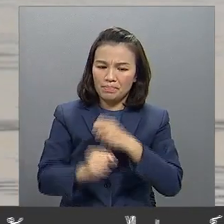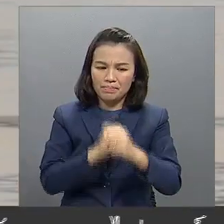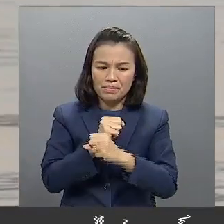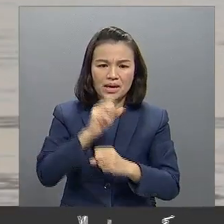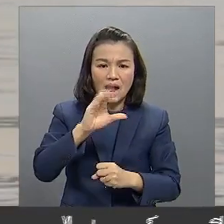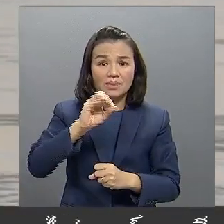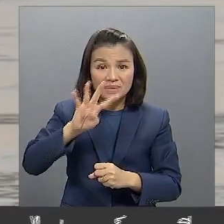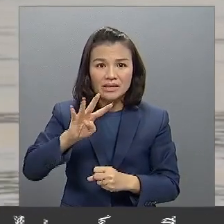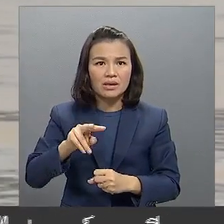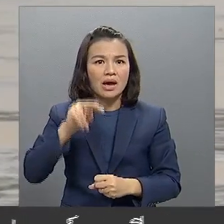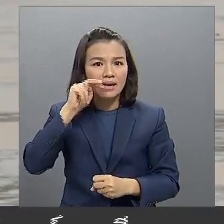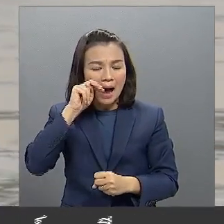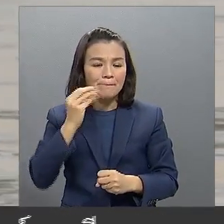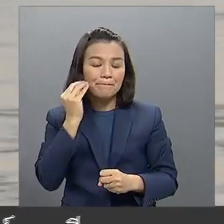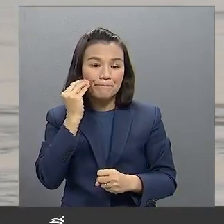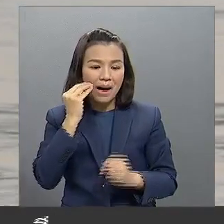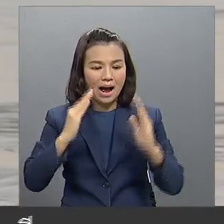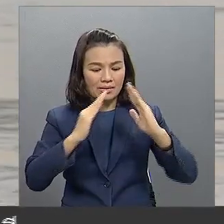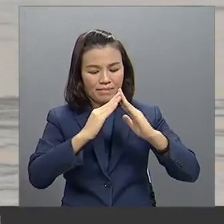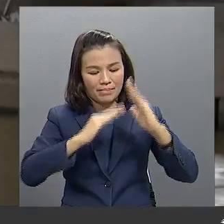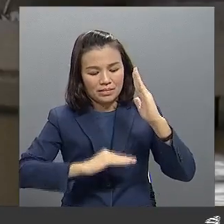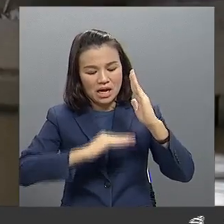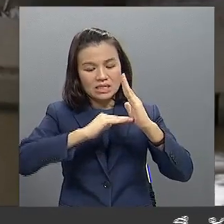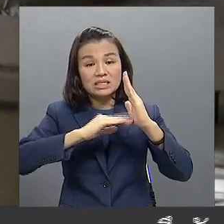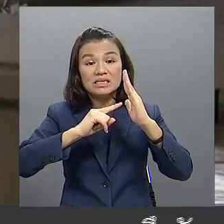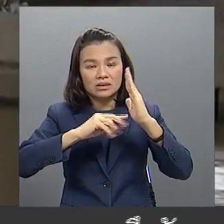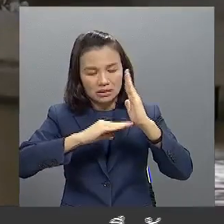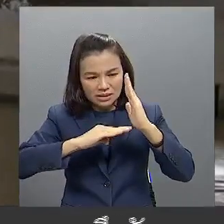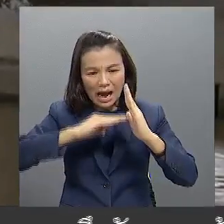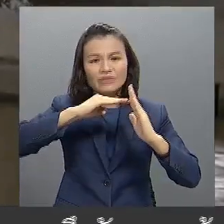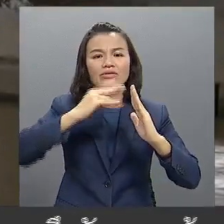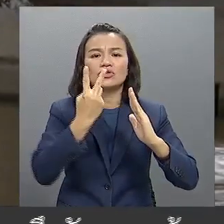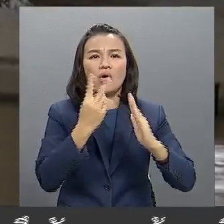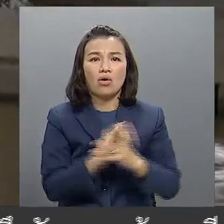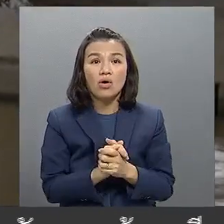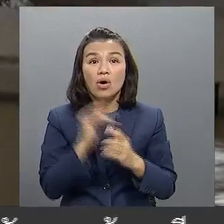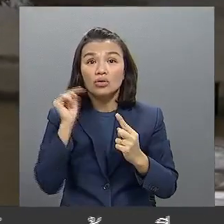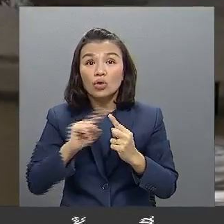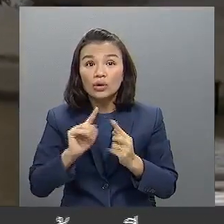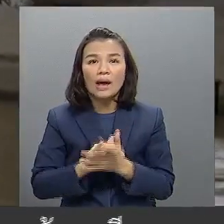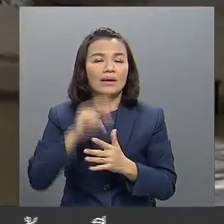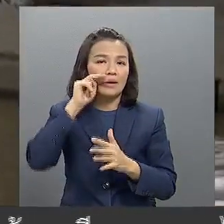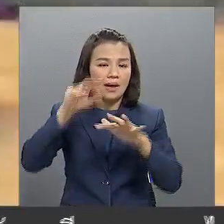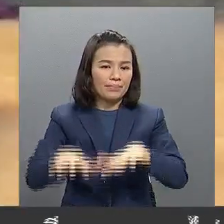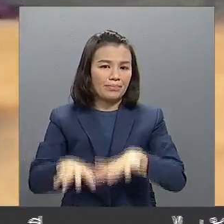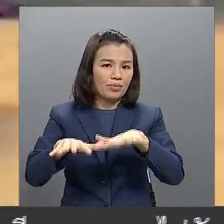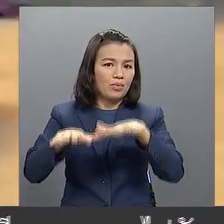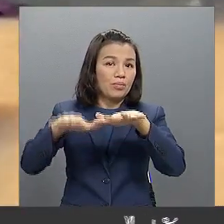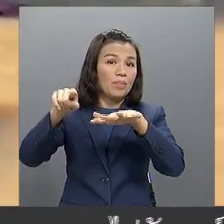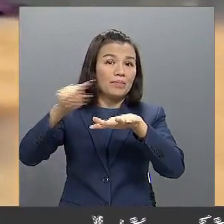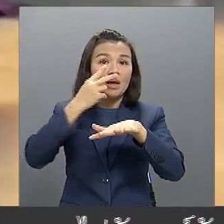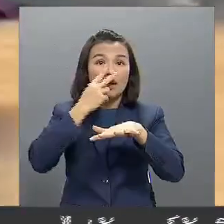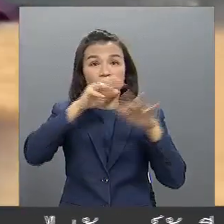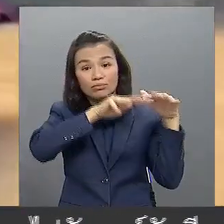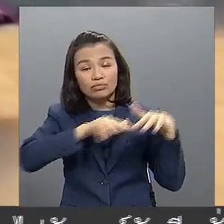ขณะที่ปริมาณน้ำในแม่น้ำตาปีที่รองรับน้ำบางส่วนจากจังหวัดนครศรีธรรมราชเริ่มสูงขึ้นต่อเนื่องโดยเฉพาะมวลน้ำที่ไหลมาจากอำเภอพระ